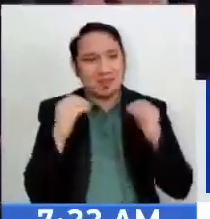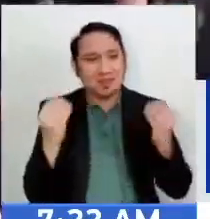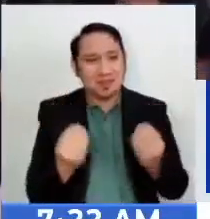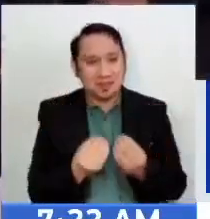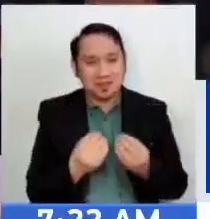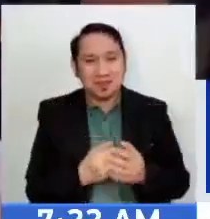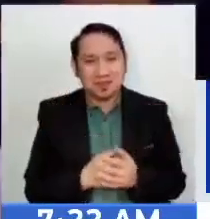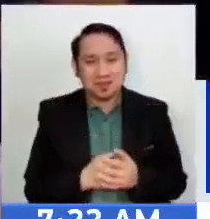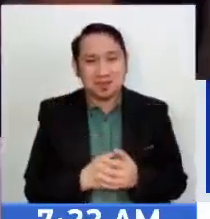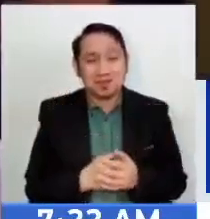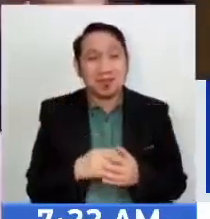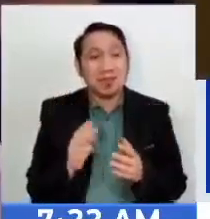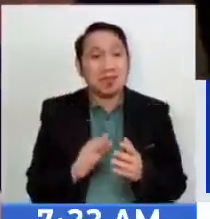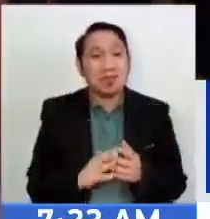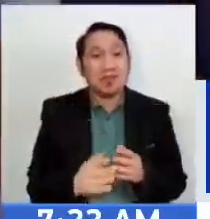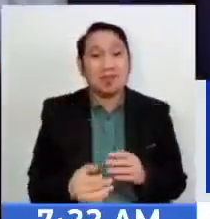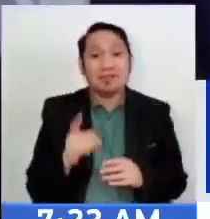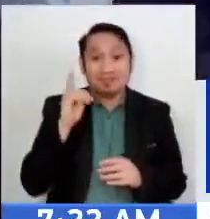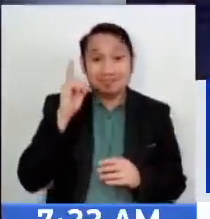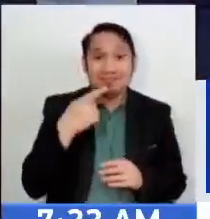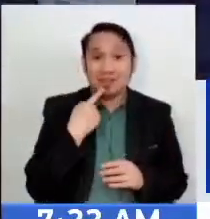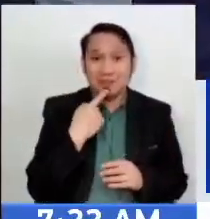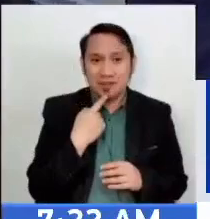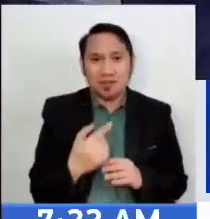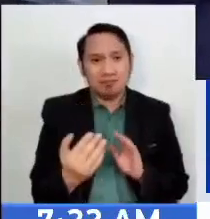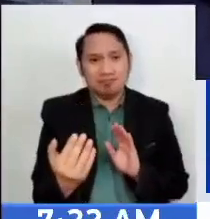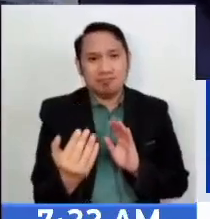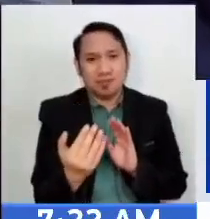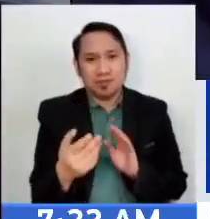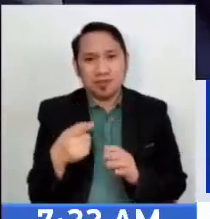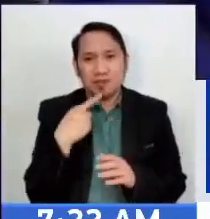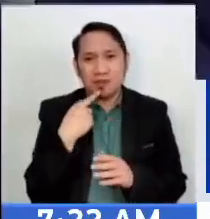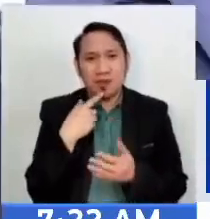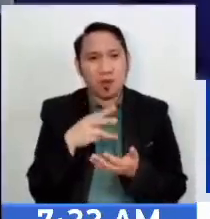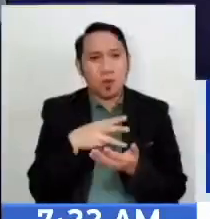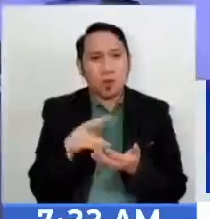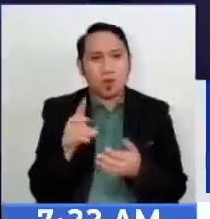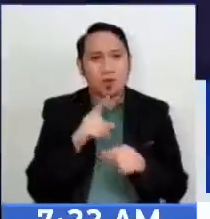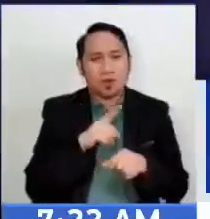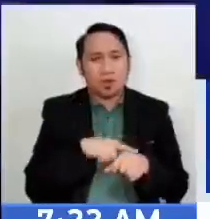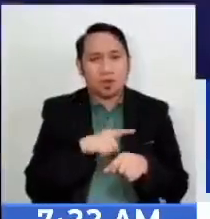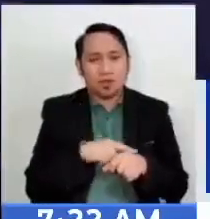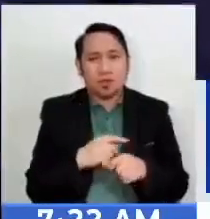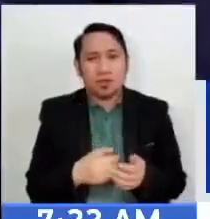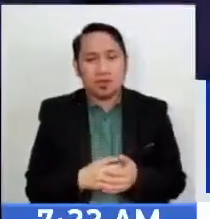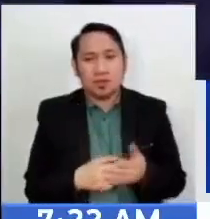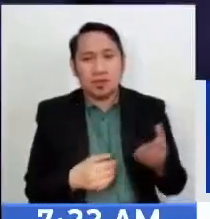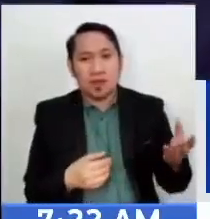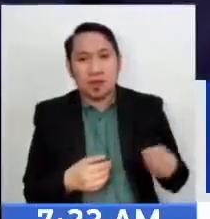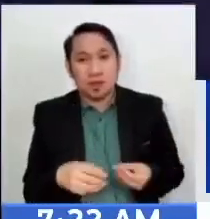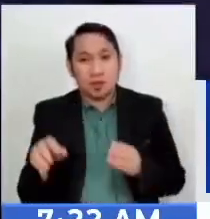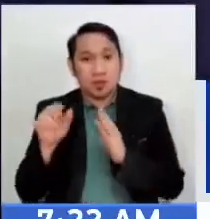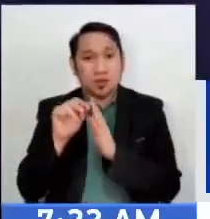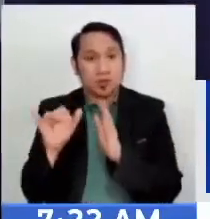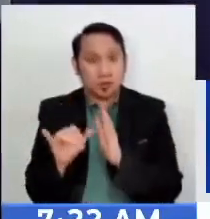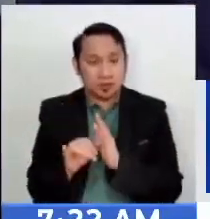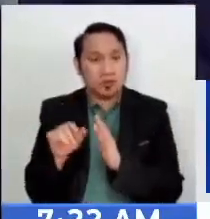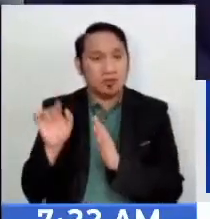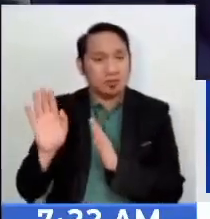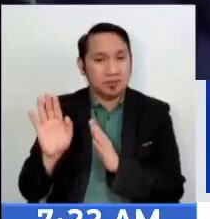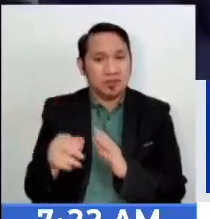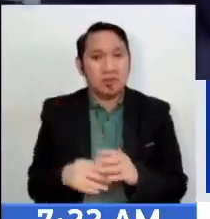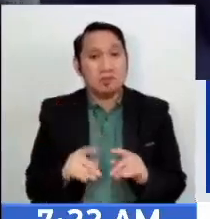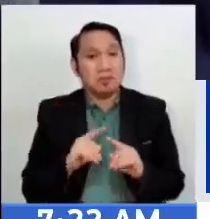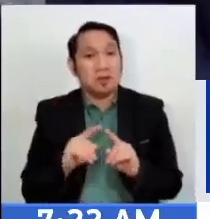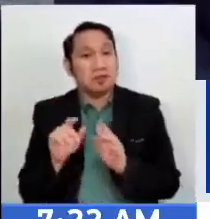sa media, sinabi ni Trump na nagsasayang lang sila ng oras at tinawag na corrupt ang Attorney General. Hiling naman ang Attorney General na magbayad